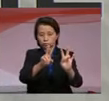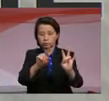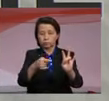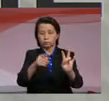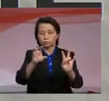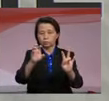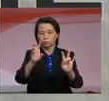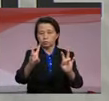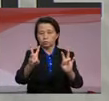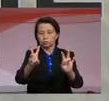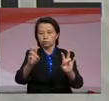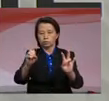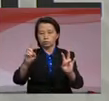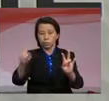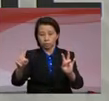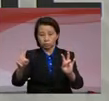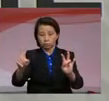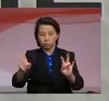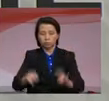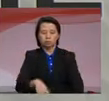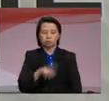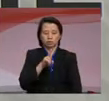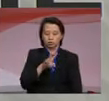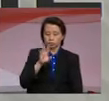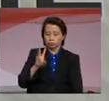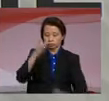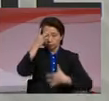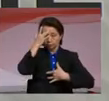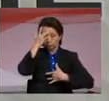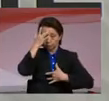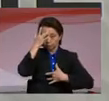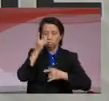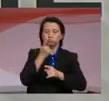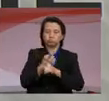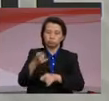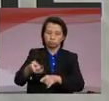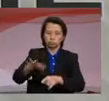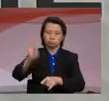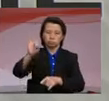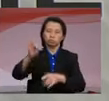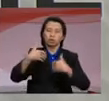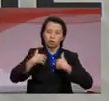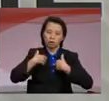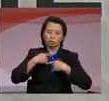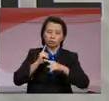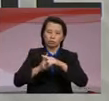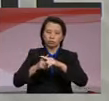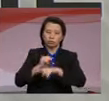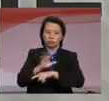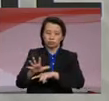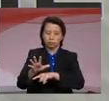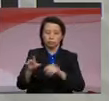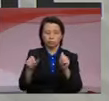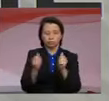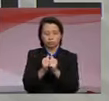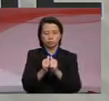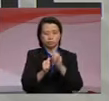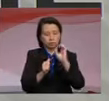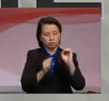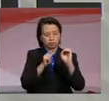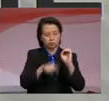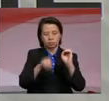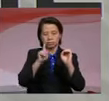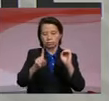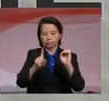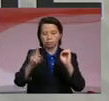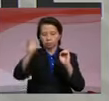71,601 pesakit. Didapati 27 pesakit dikesan positif COVID-19 bersamaan dengan